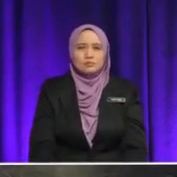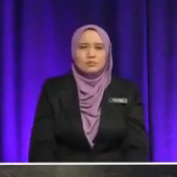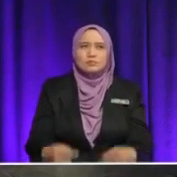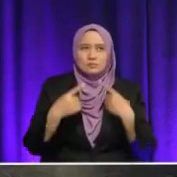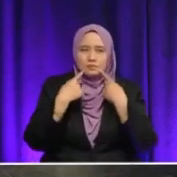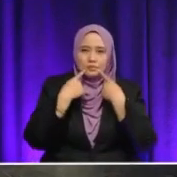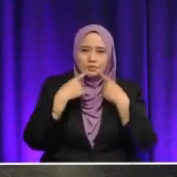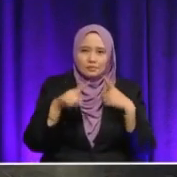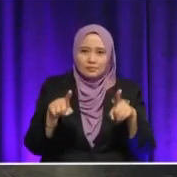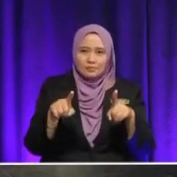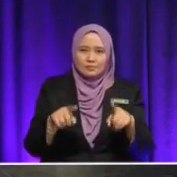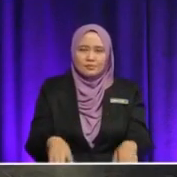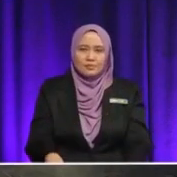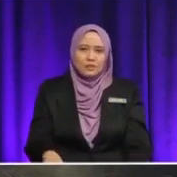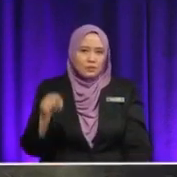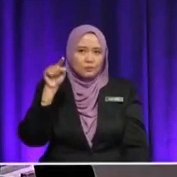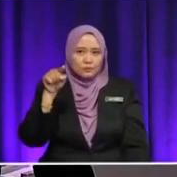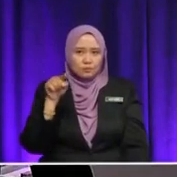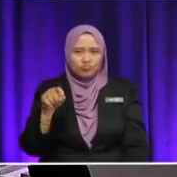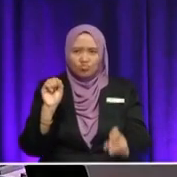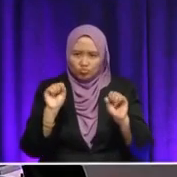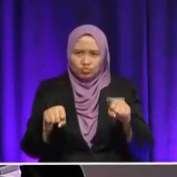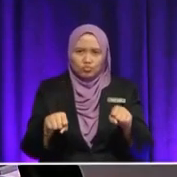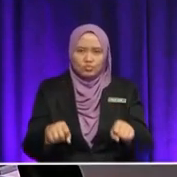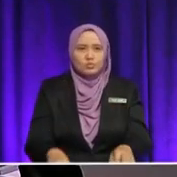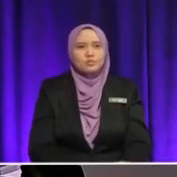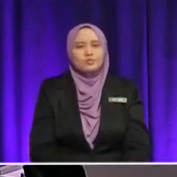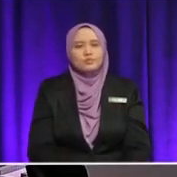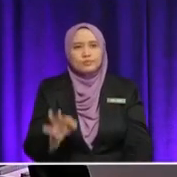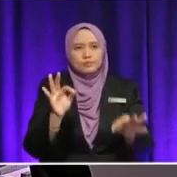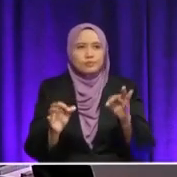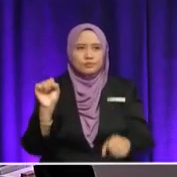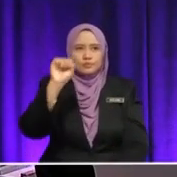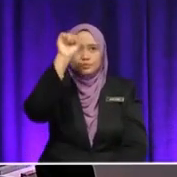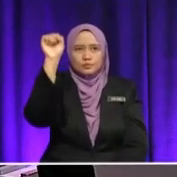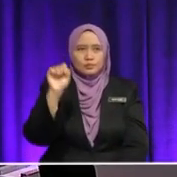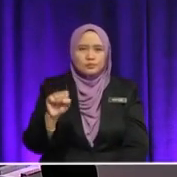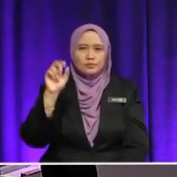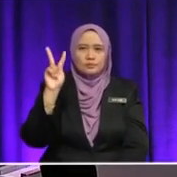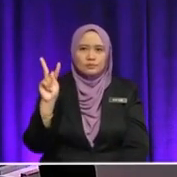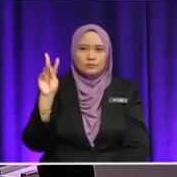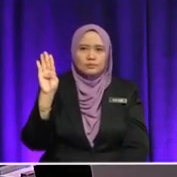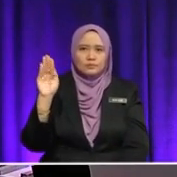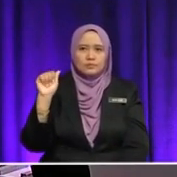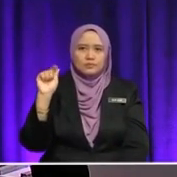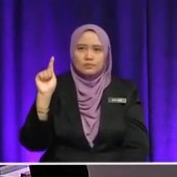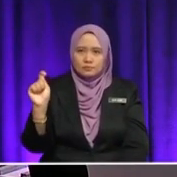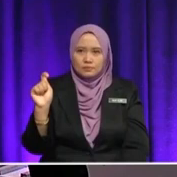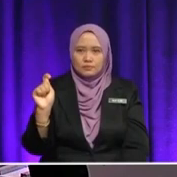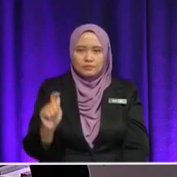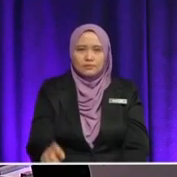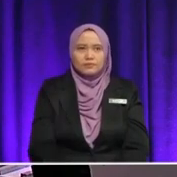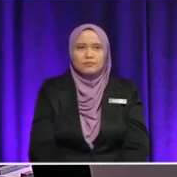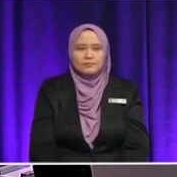makasih pattinaja Akma Tolong tanyakan sohir Oke jikalau soalnya hebat untuk pengetahuan Akmal diingatkan kepada Muria pada dalam